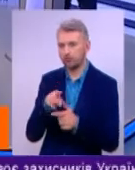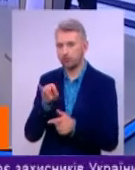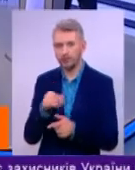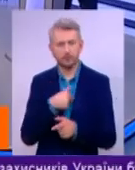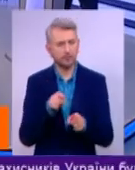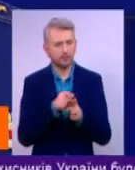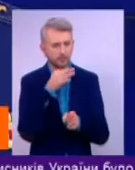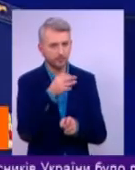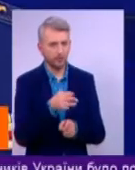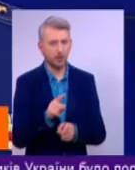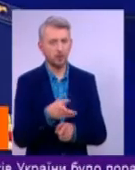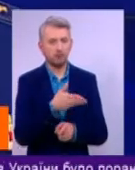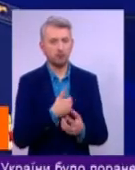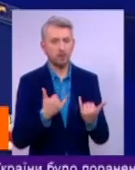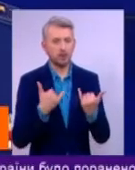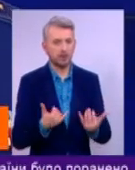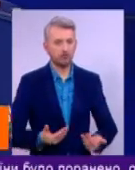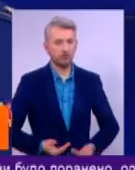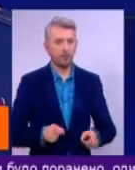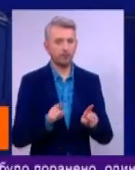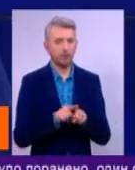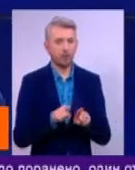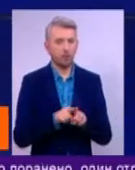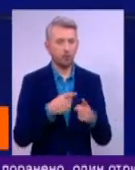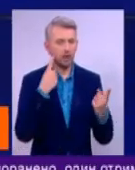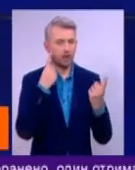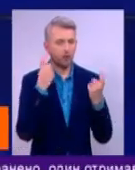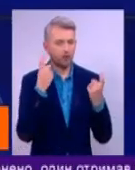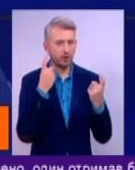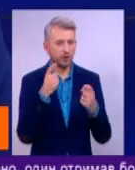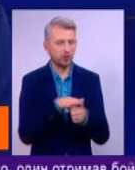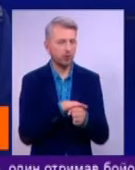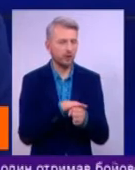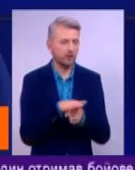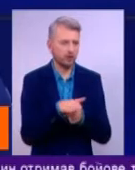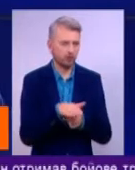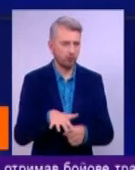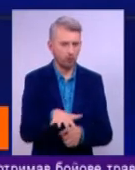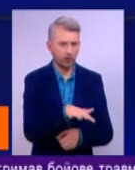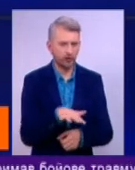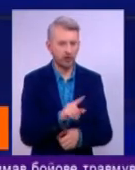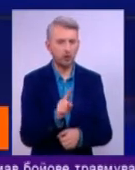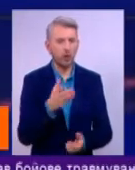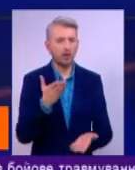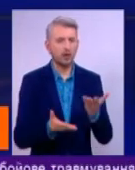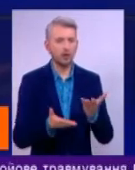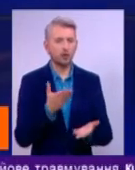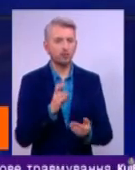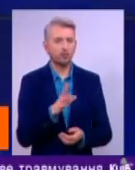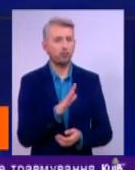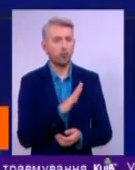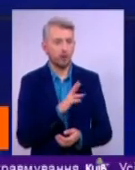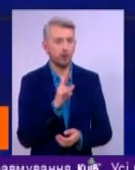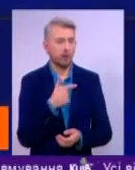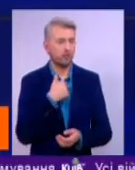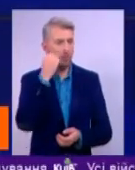відповів, що ми зараз живемо в такому інформаційному насиченому просторі, що якщо були, як ми